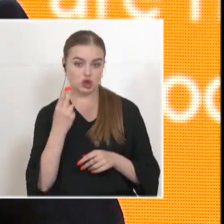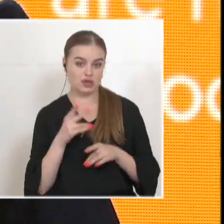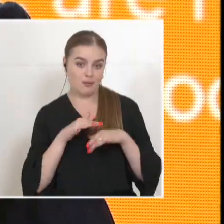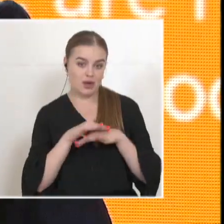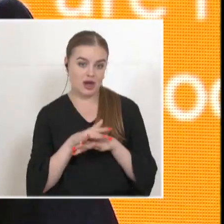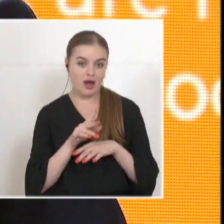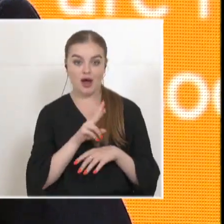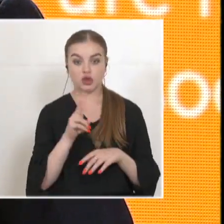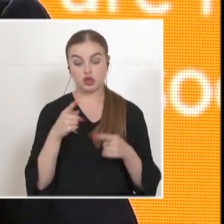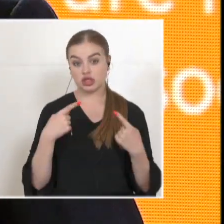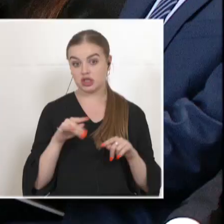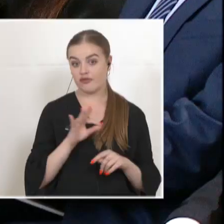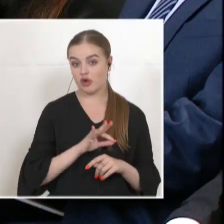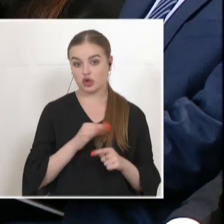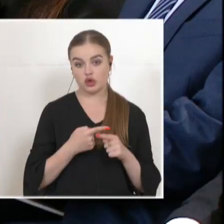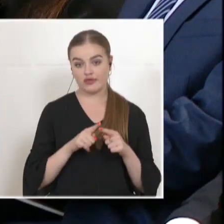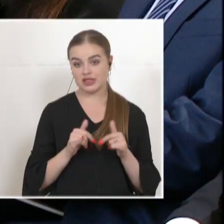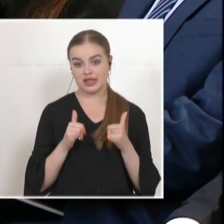інший використовує це для